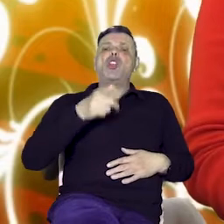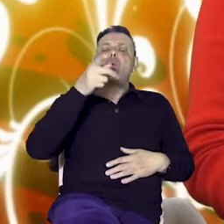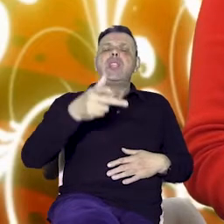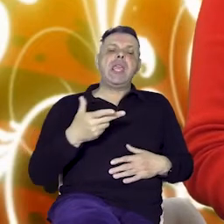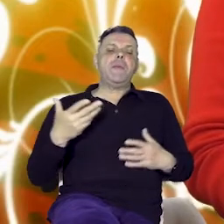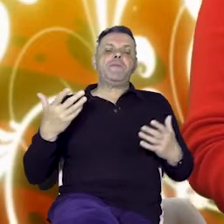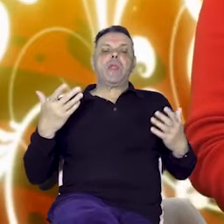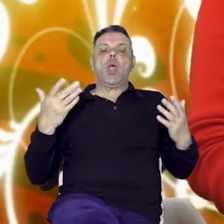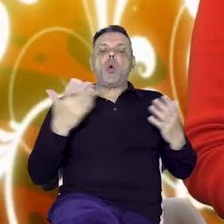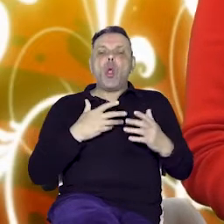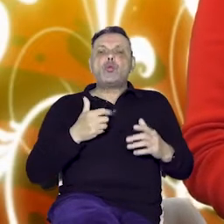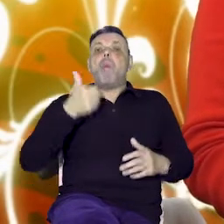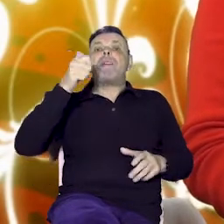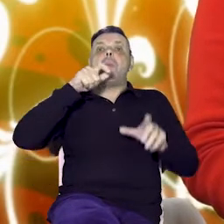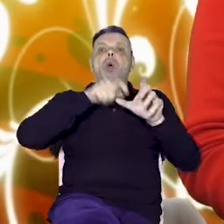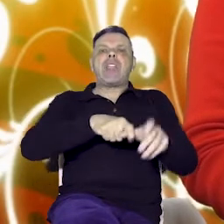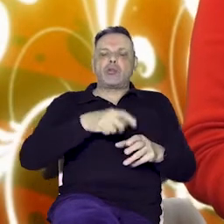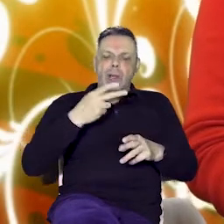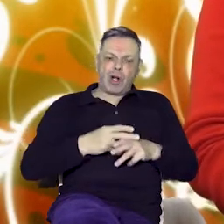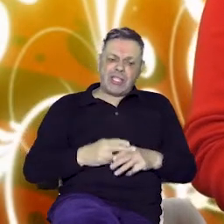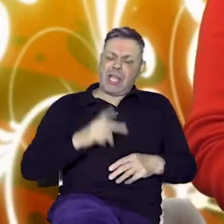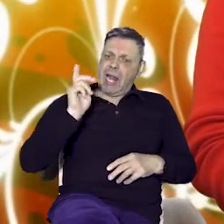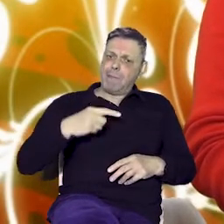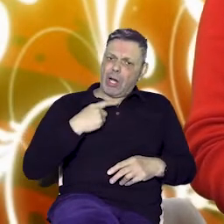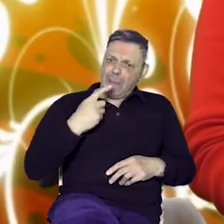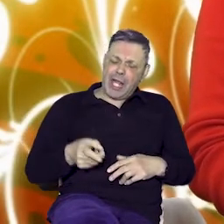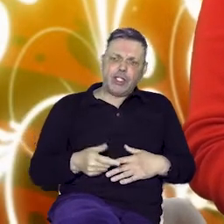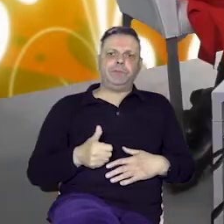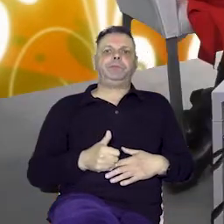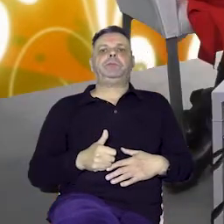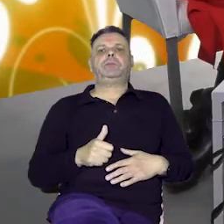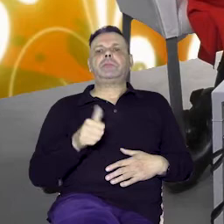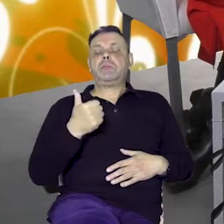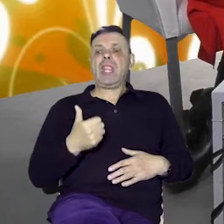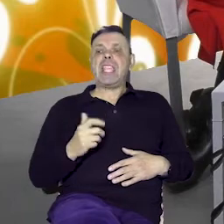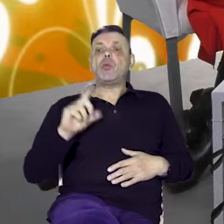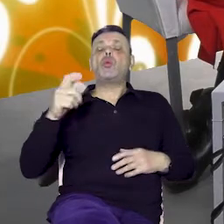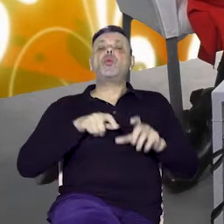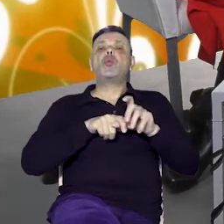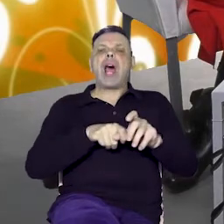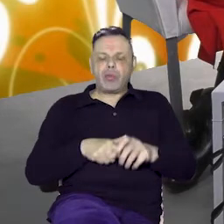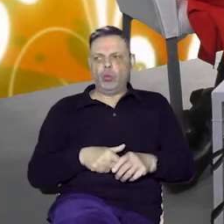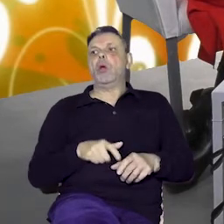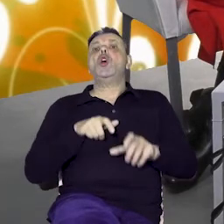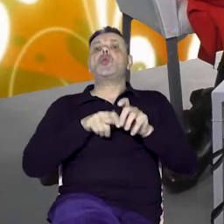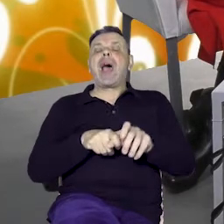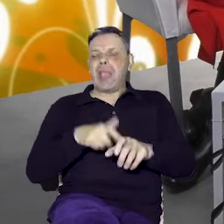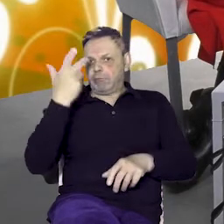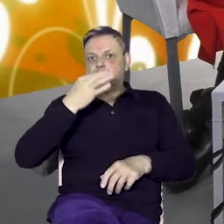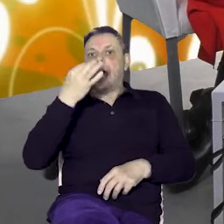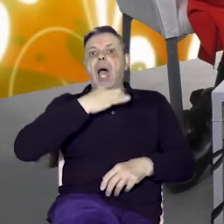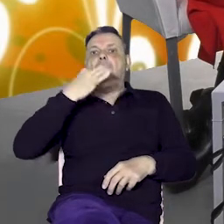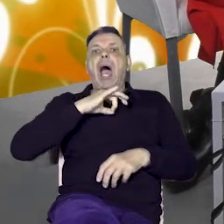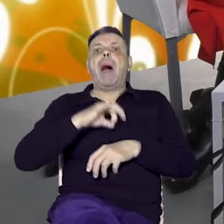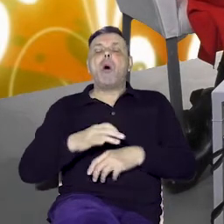sa bolesnikom. A ja moram također istaknuti jednu novu suradnju, a to je suradnja sa ljekarnicima. Mi smo vam